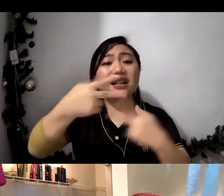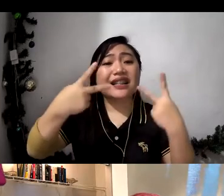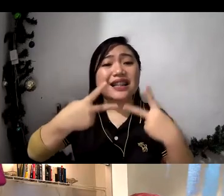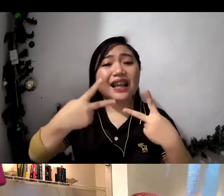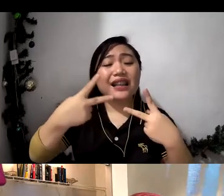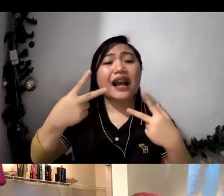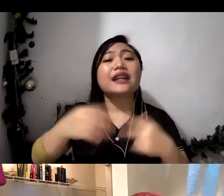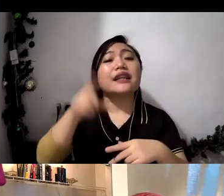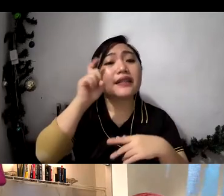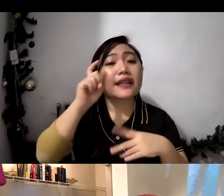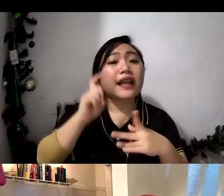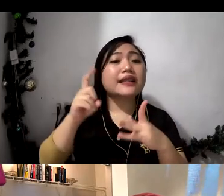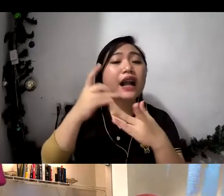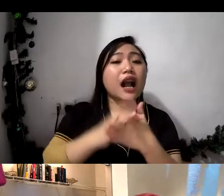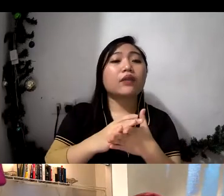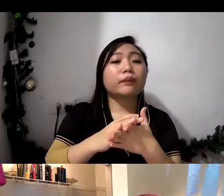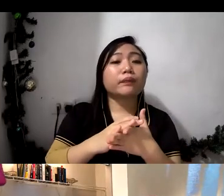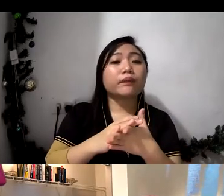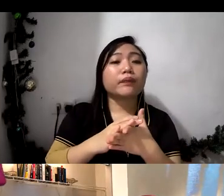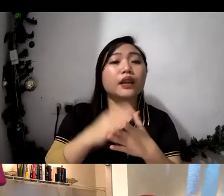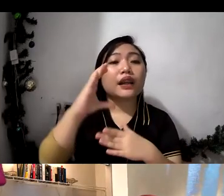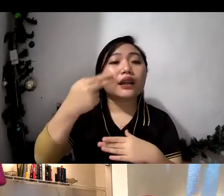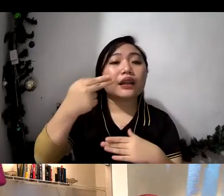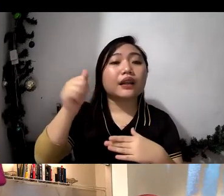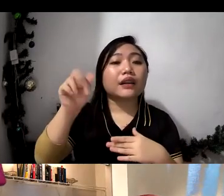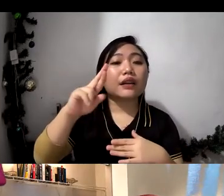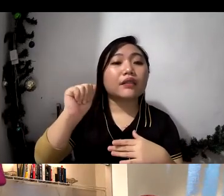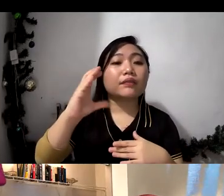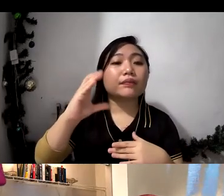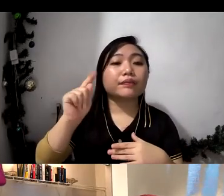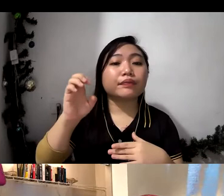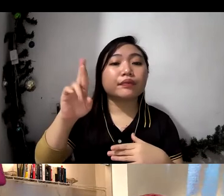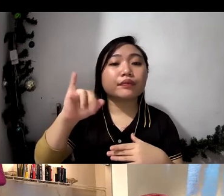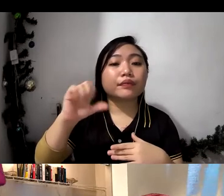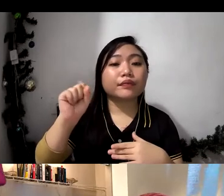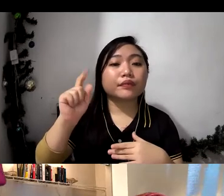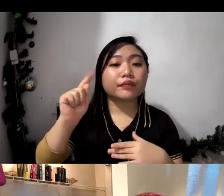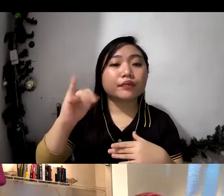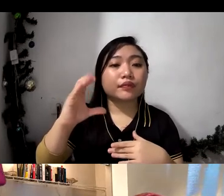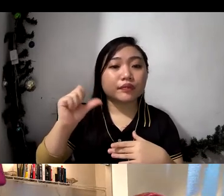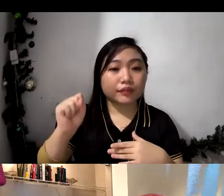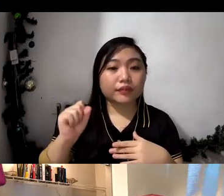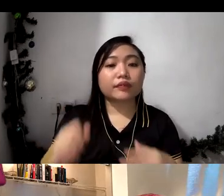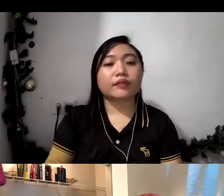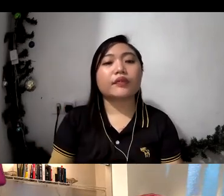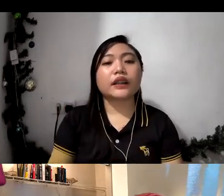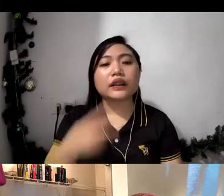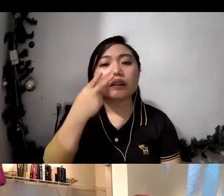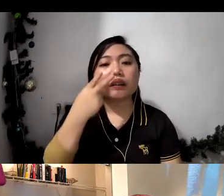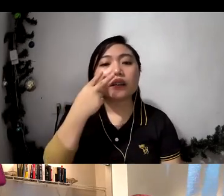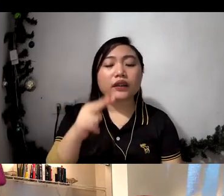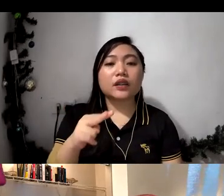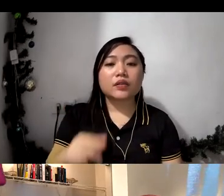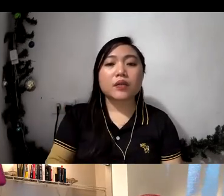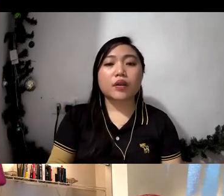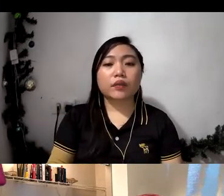at the same time, no, meron ding similarities na meron ng babae at lalaki. So makikita mo yung vulnerability ng babae,